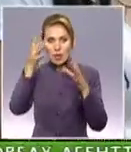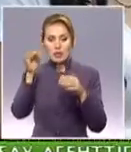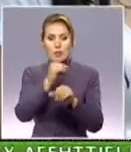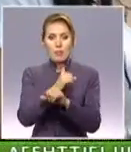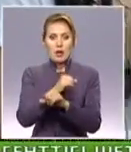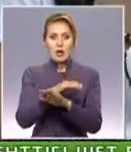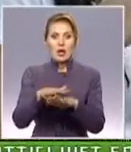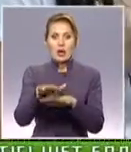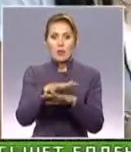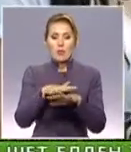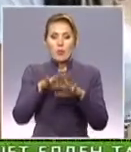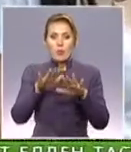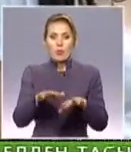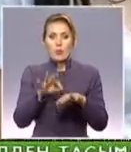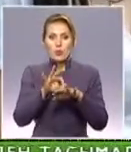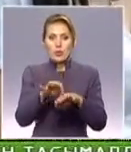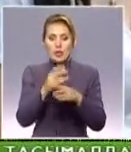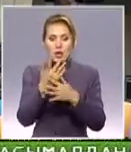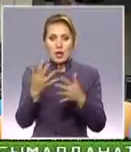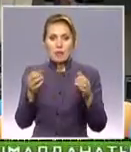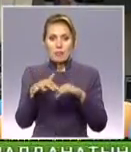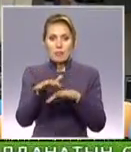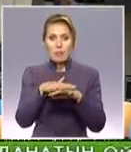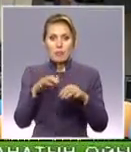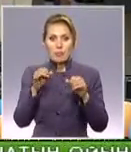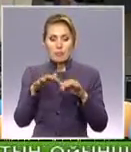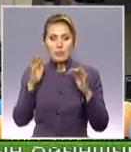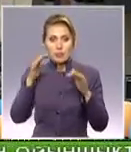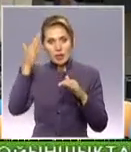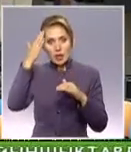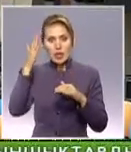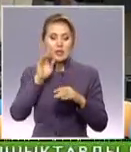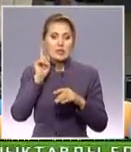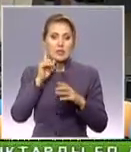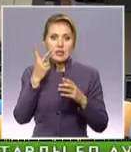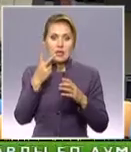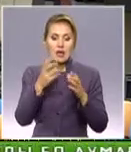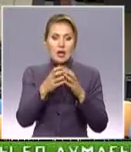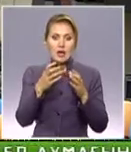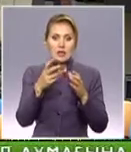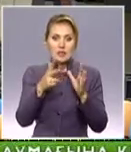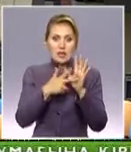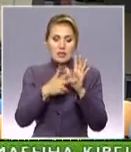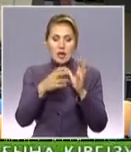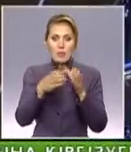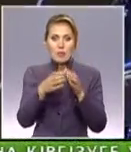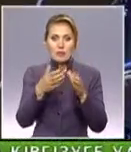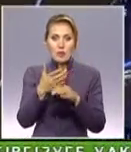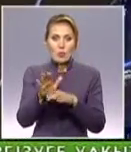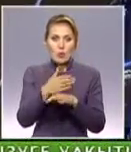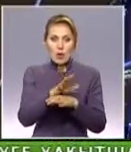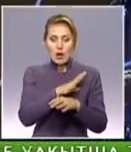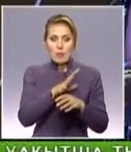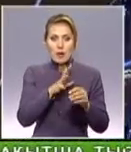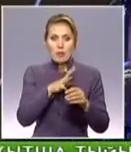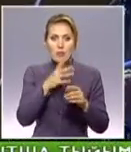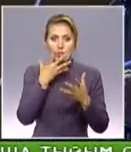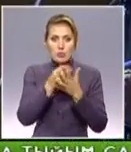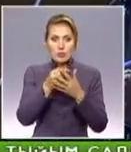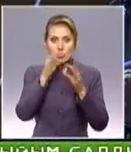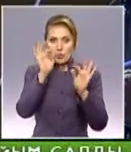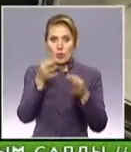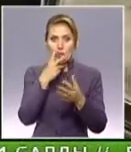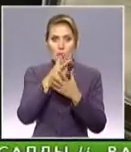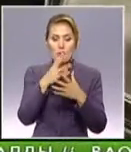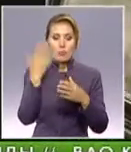демалыс саябағында өтті. Жан-жақты жиылған дарынды жастар 8 командаға бөлініп, өзара өнерлерін көрсетті. Олардың қатарында